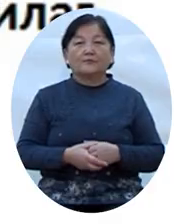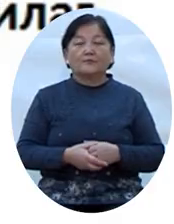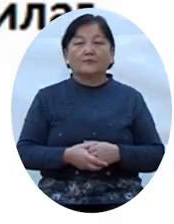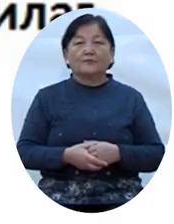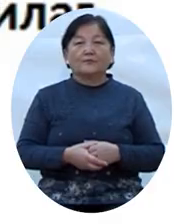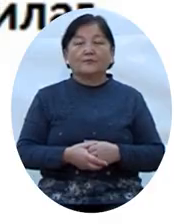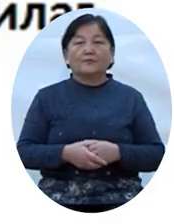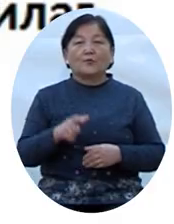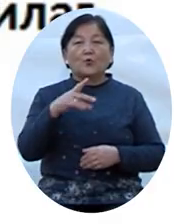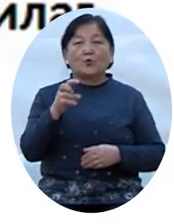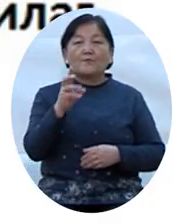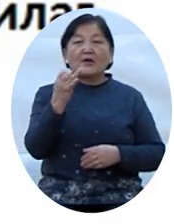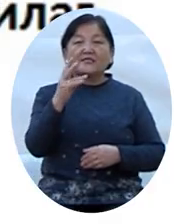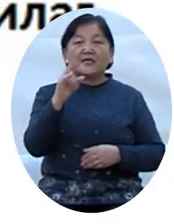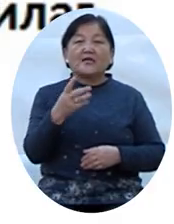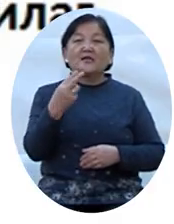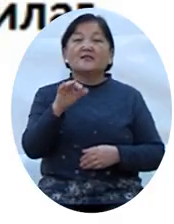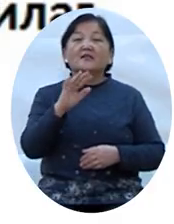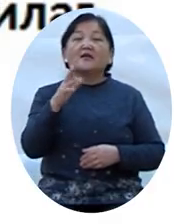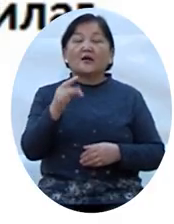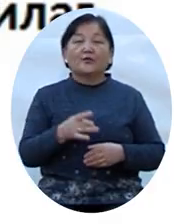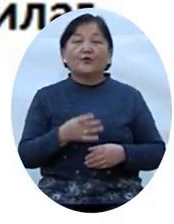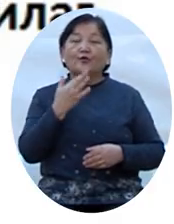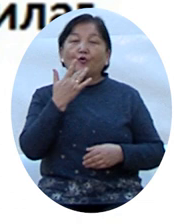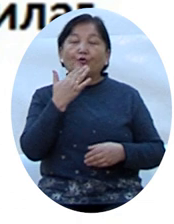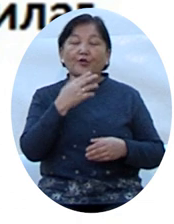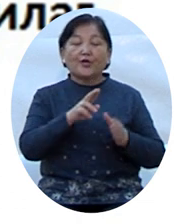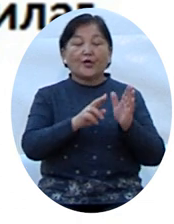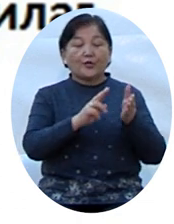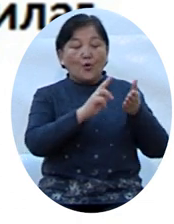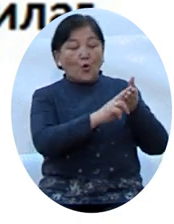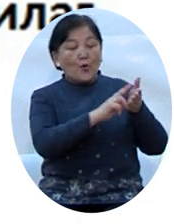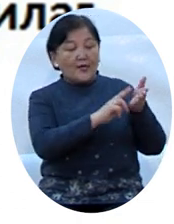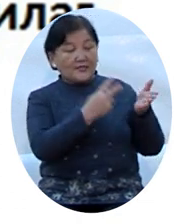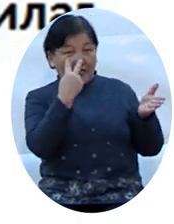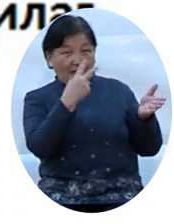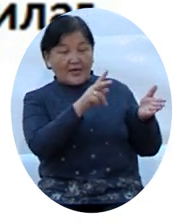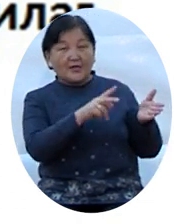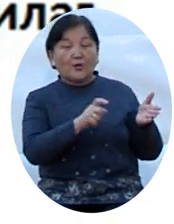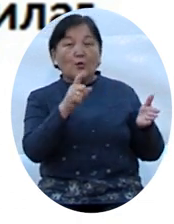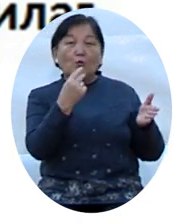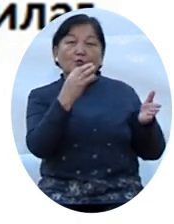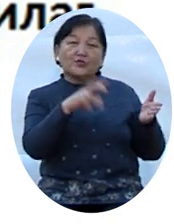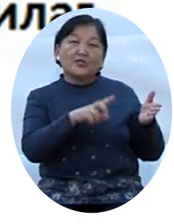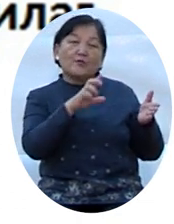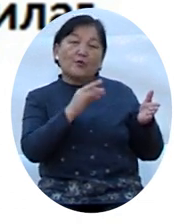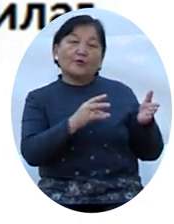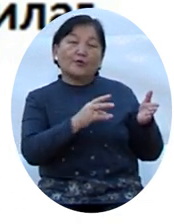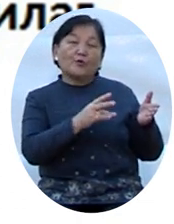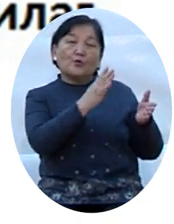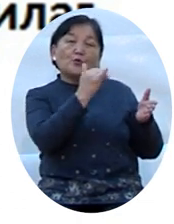За тэгэхээр хөрөн байцааны индикаторын өнгөний хуваараас харахад хүчил болон суурийг